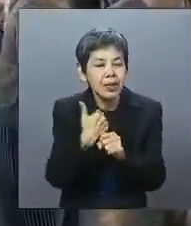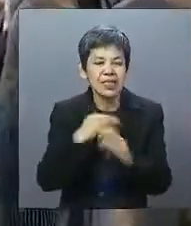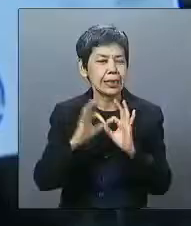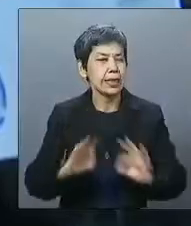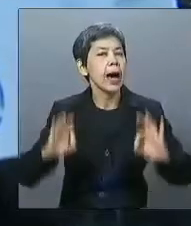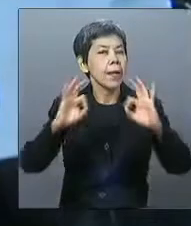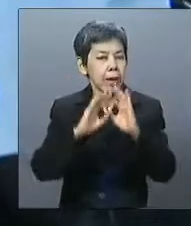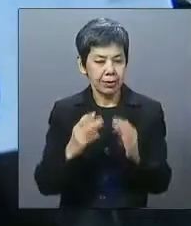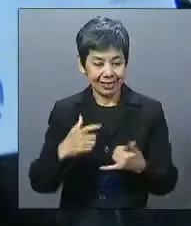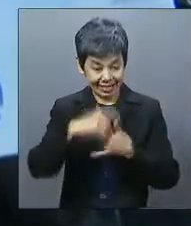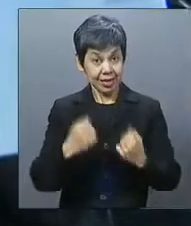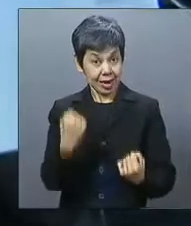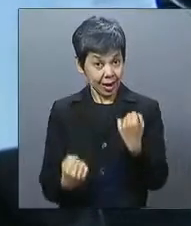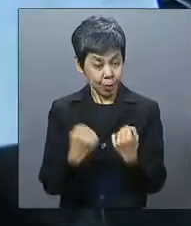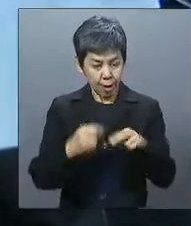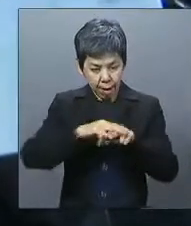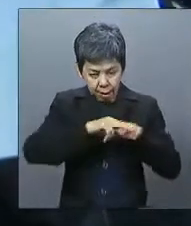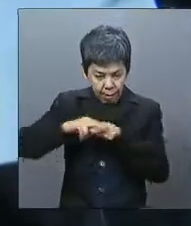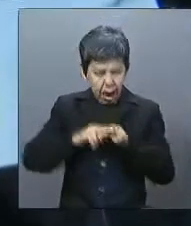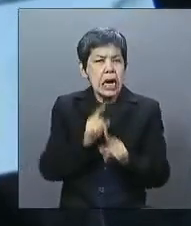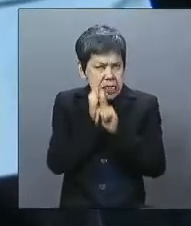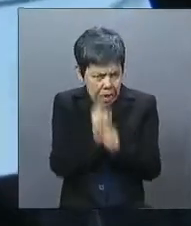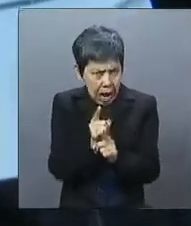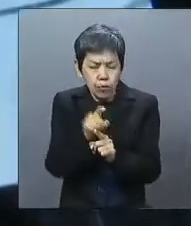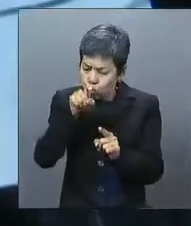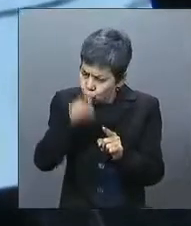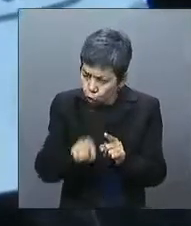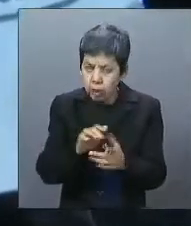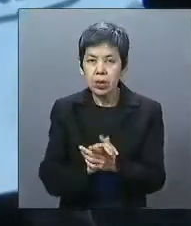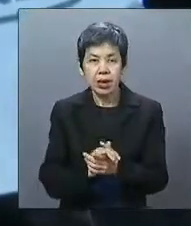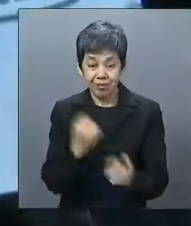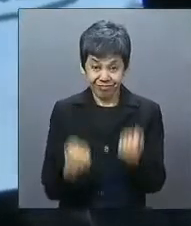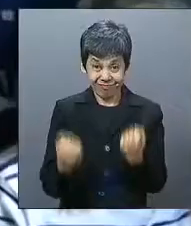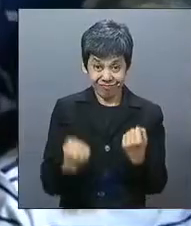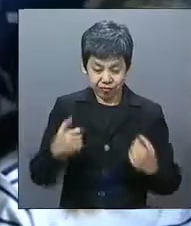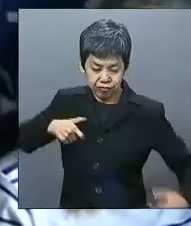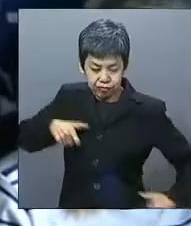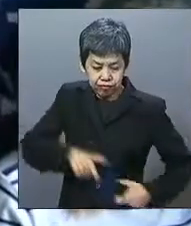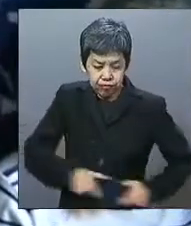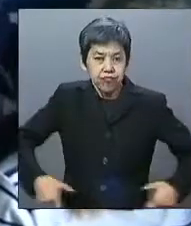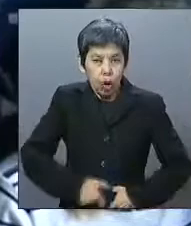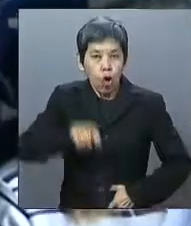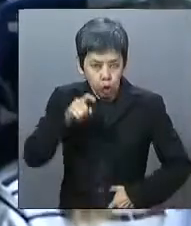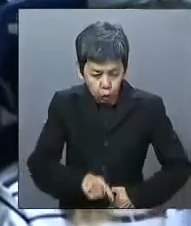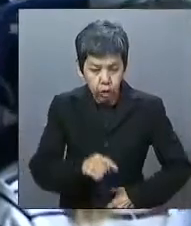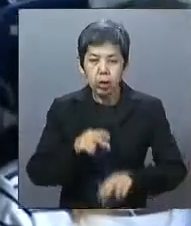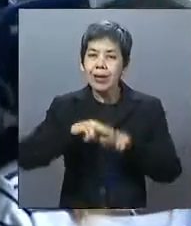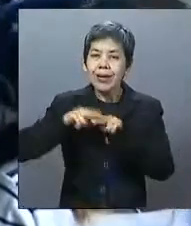ครับผู้ขับรถแล้วก็ผู้โดยสารต้องปฏิบัติตามอย่างเข้มงวดนั่นคือการคาดเข็มขัดนิรภัย